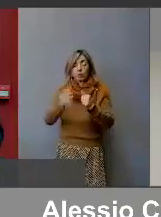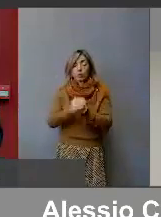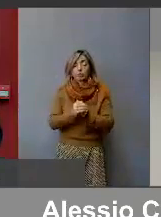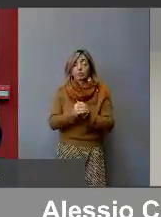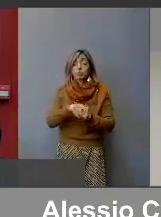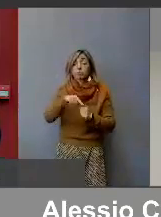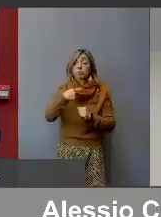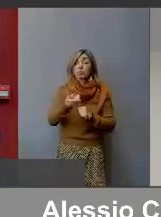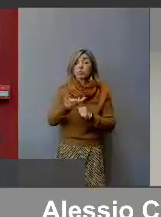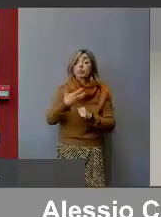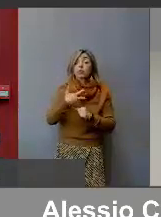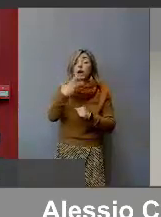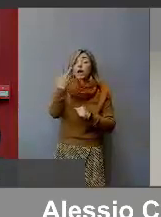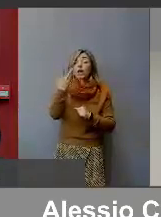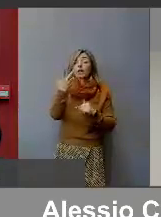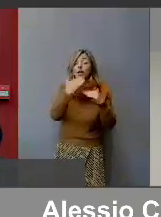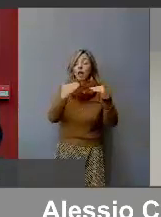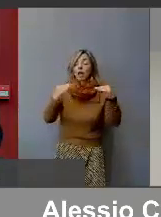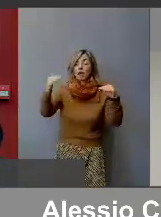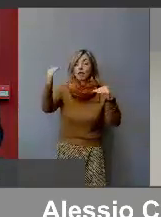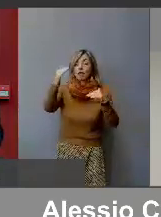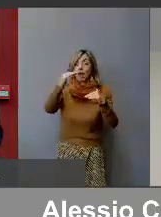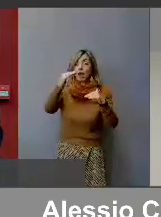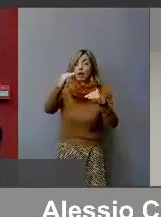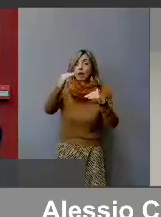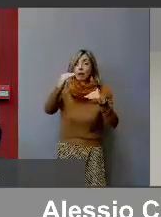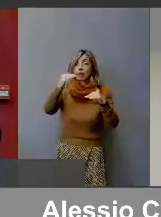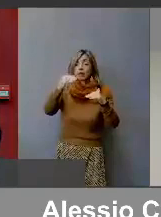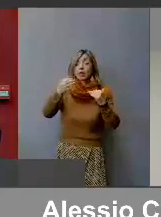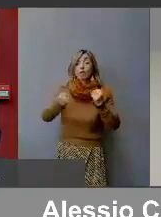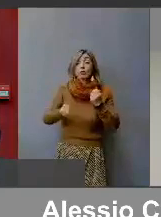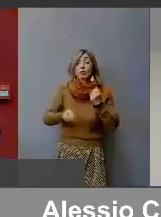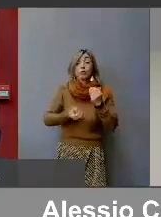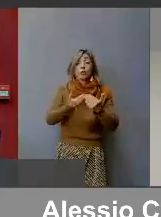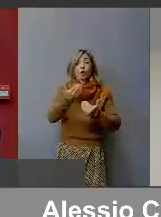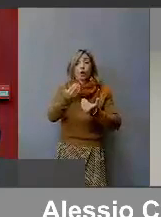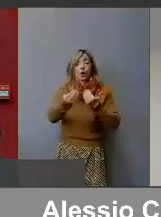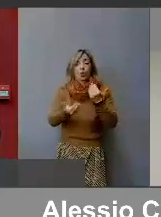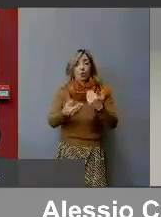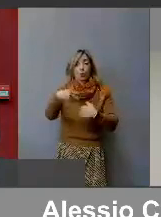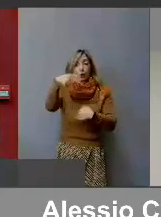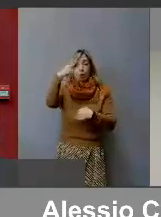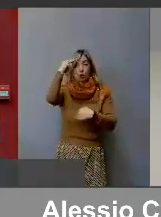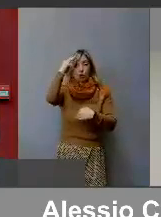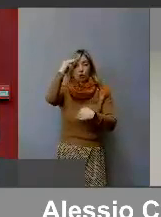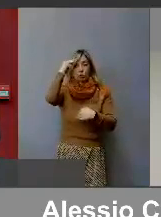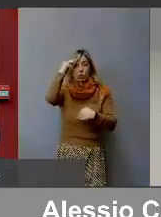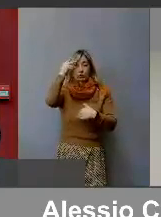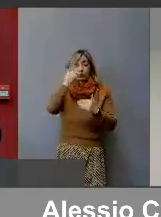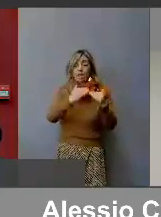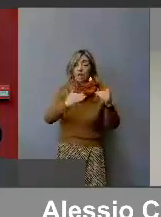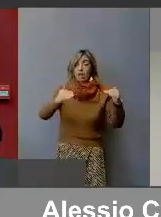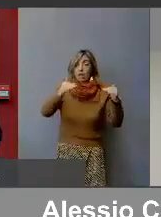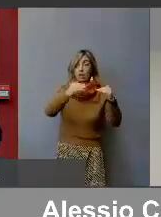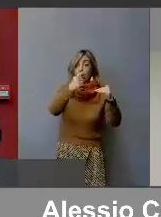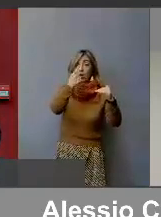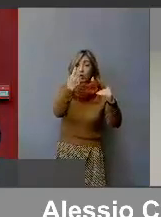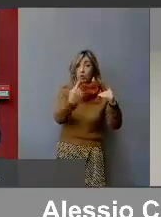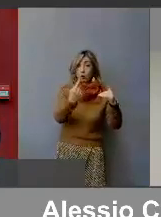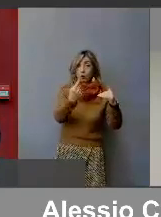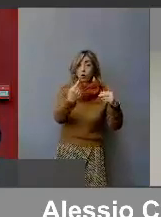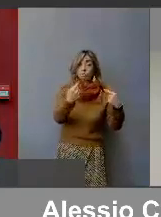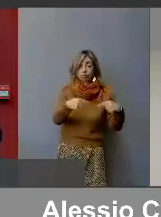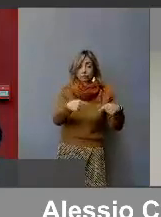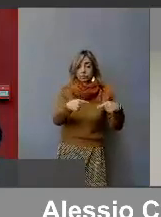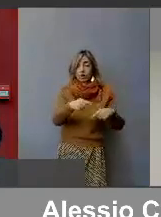sviluppo della conoscenza naturalmente poi occorre il tempo per andare in progress il livello 1 che quello raggiunto dal comune di genova